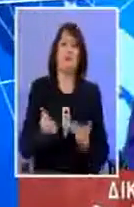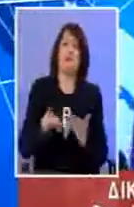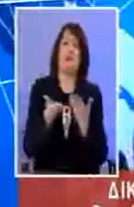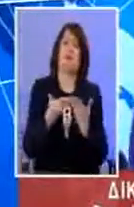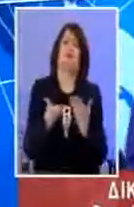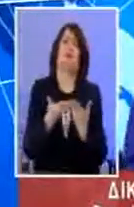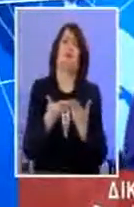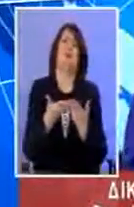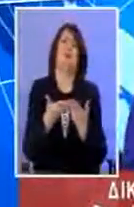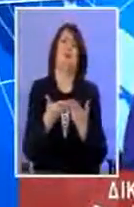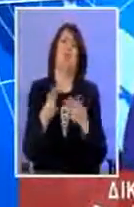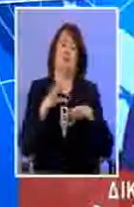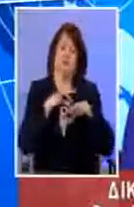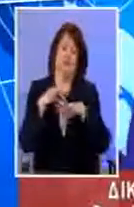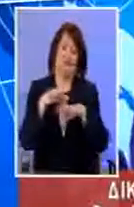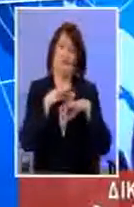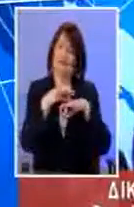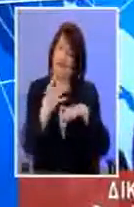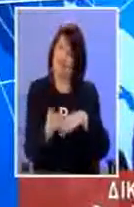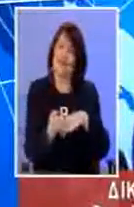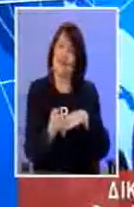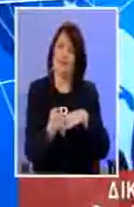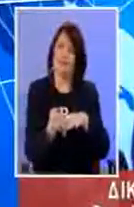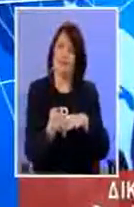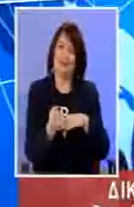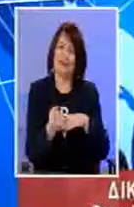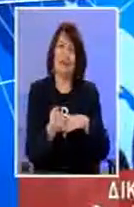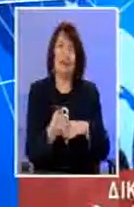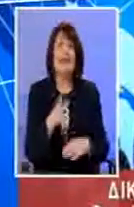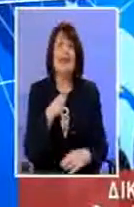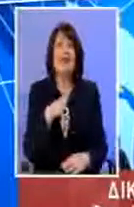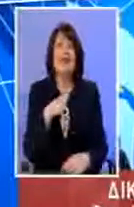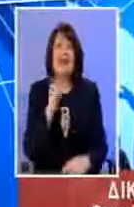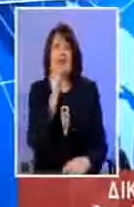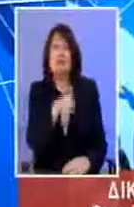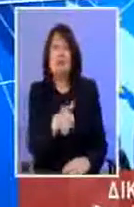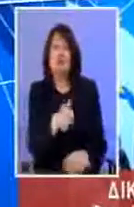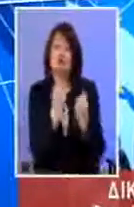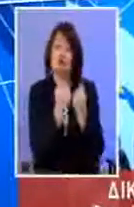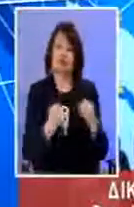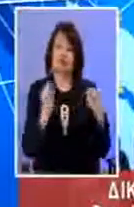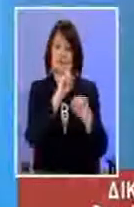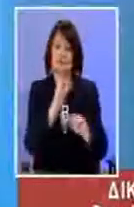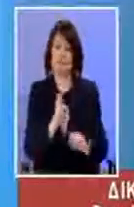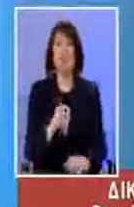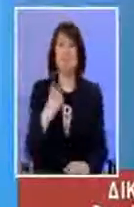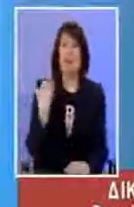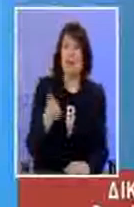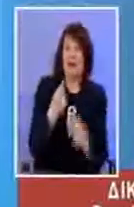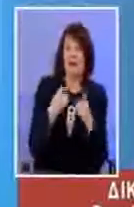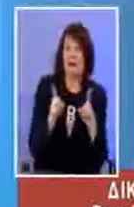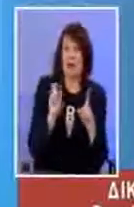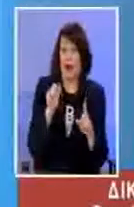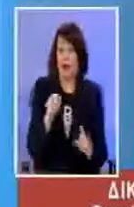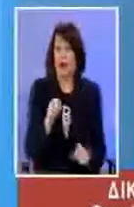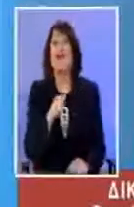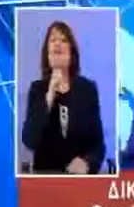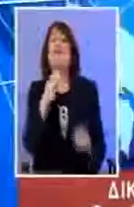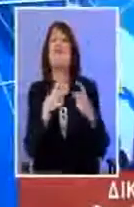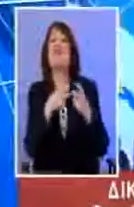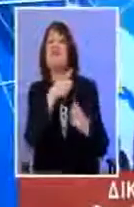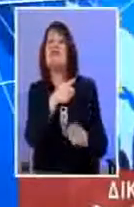να μετακινηθεί και όλα αυτά. Αλλά το ίδιο το άτομο ήθελε μια αυτόνομη διαβίωση. Ακριβώς, υπάρχει την μεγάλη διαφορά. Την οποία εκεί, παρότι οι Βρυξέλλες είναι